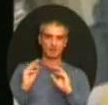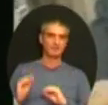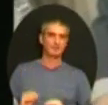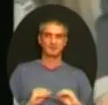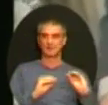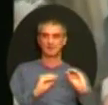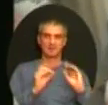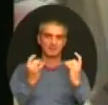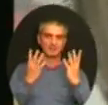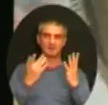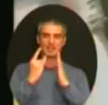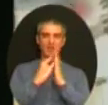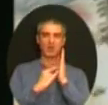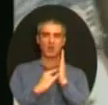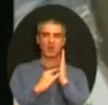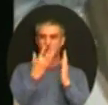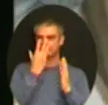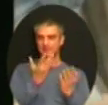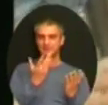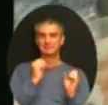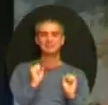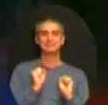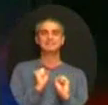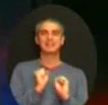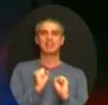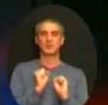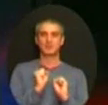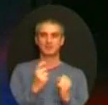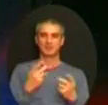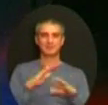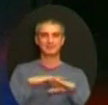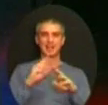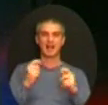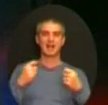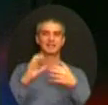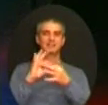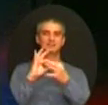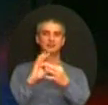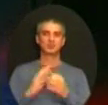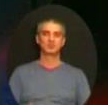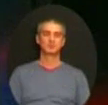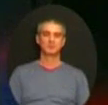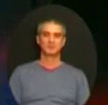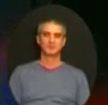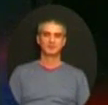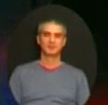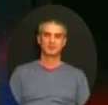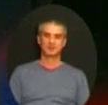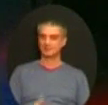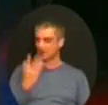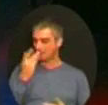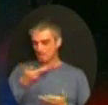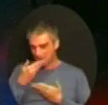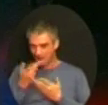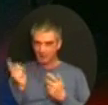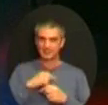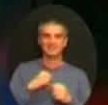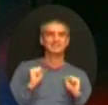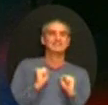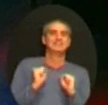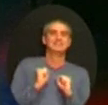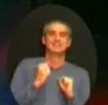אותנו באופן טבעי לחוק הצינון. כן, זה שיטה אחרת. סליחה על הקישור. כן. מרק לצינון. אמרתם